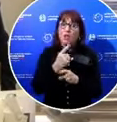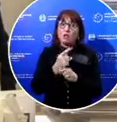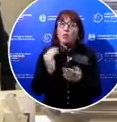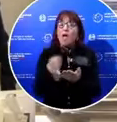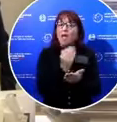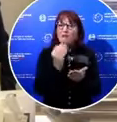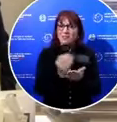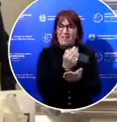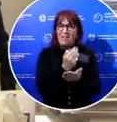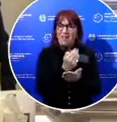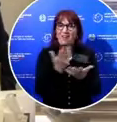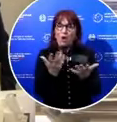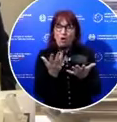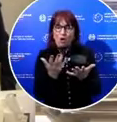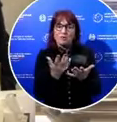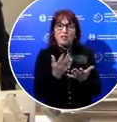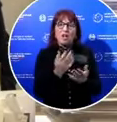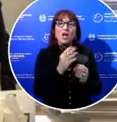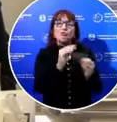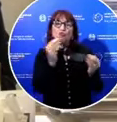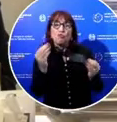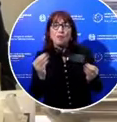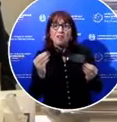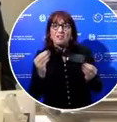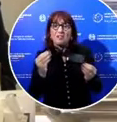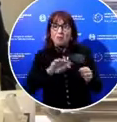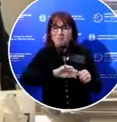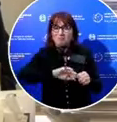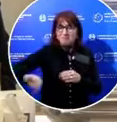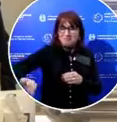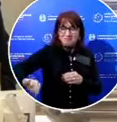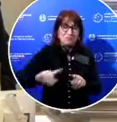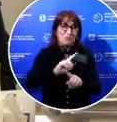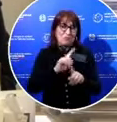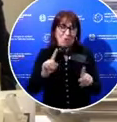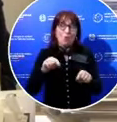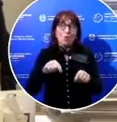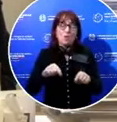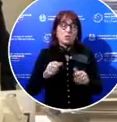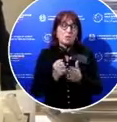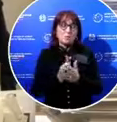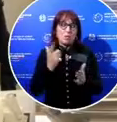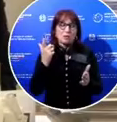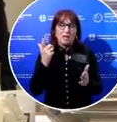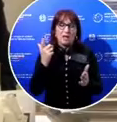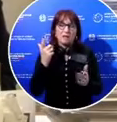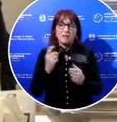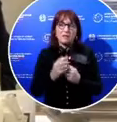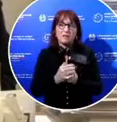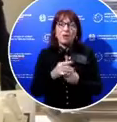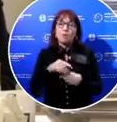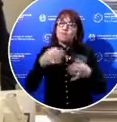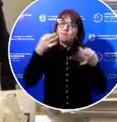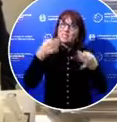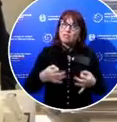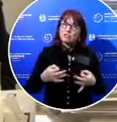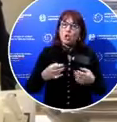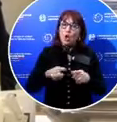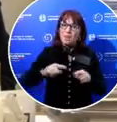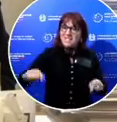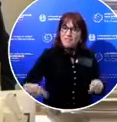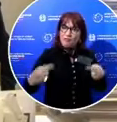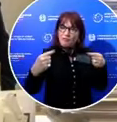sentirsi isolate o emarginate. Un ruolo indispensabile in questa decisiva sfida